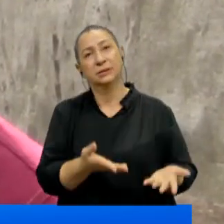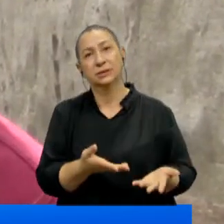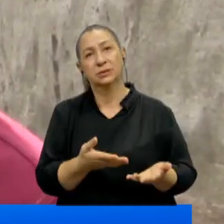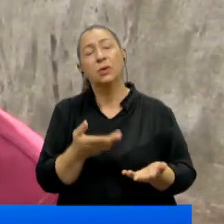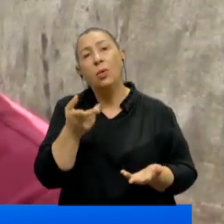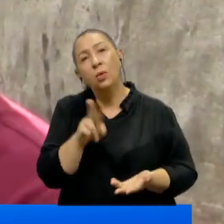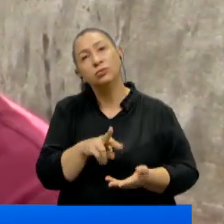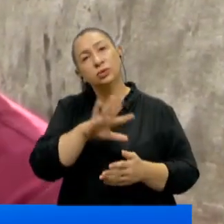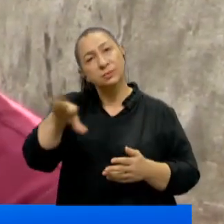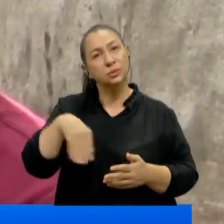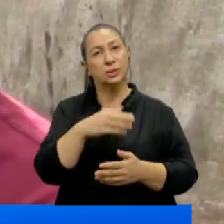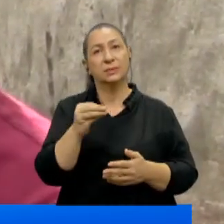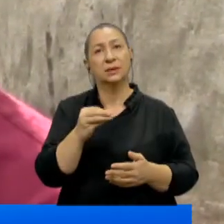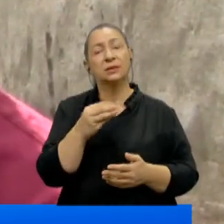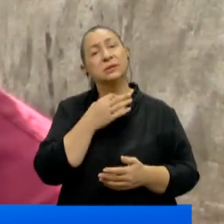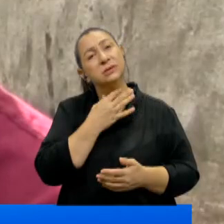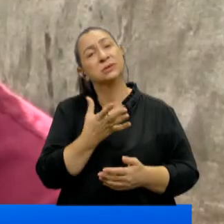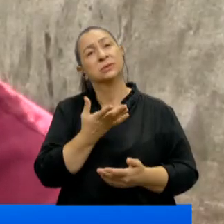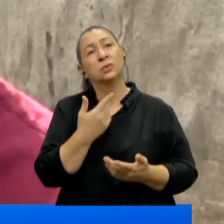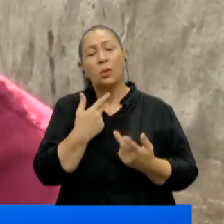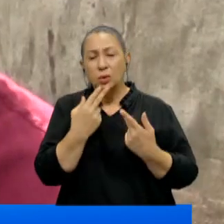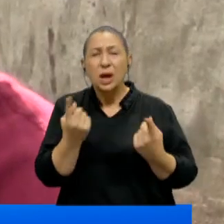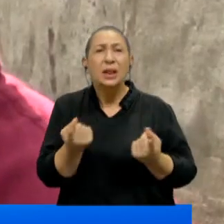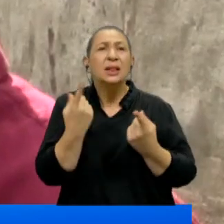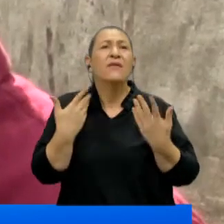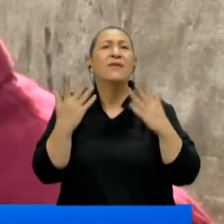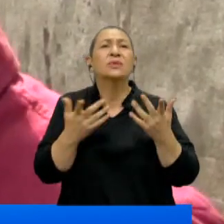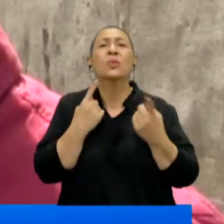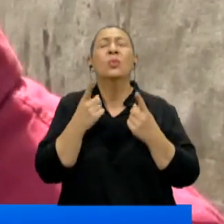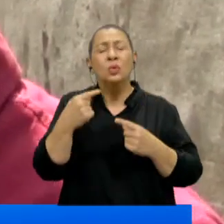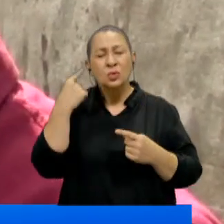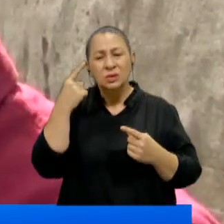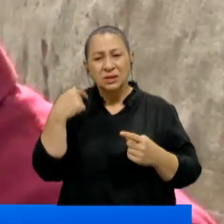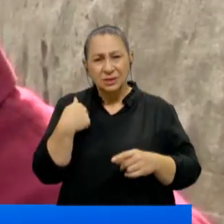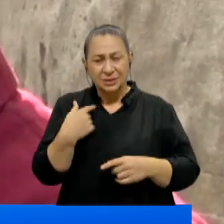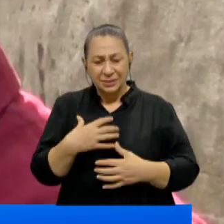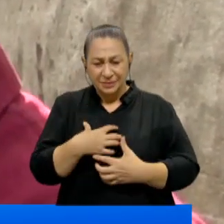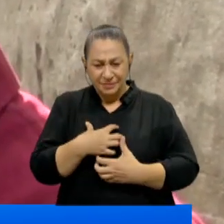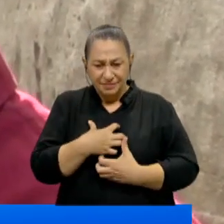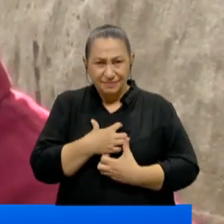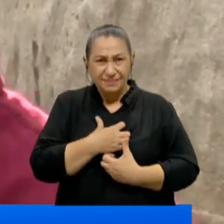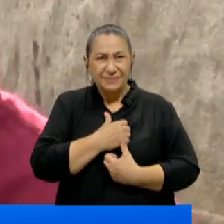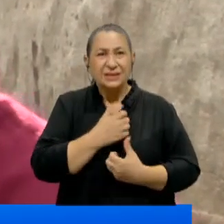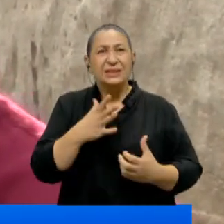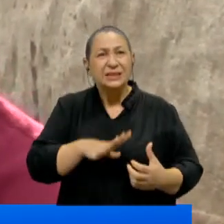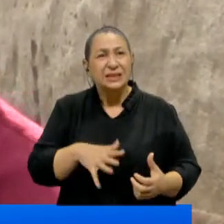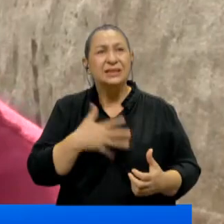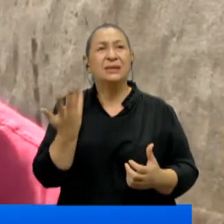tüm ölmüşlerimize. Sağ olun, teşekkür ederim. Yani konuşamıyorum daha fazla. Yani bunları düşündükçe ister